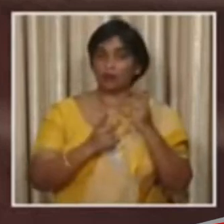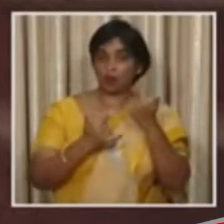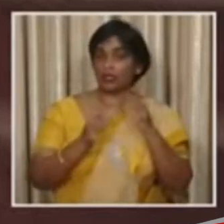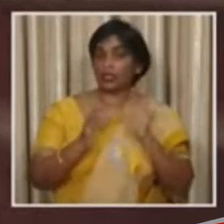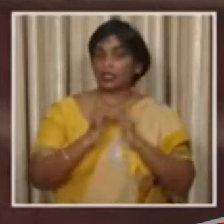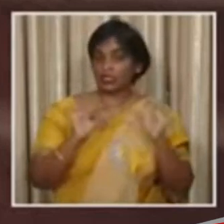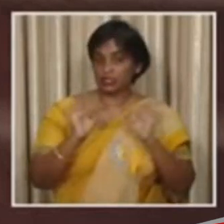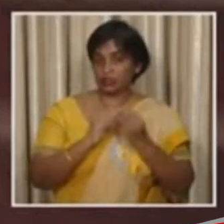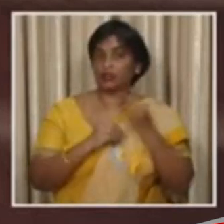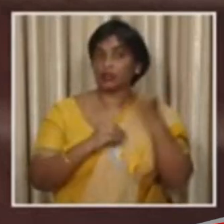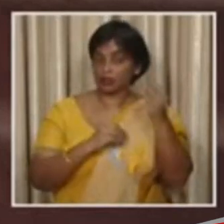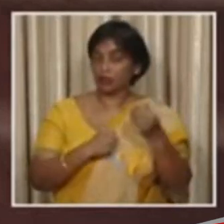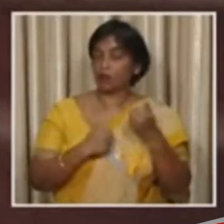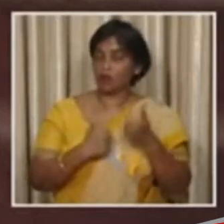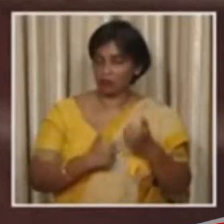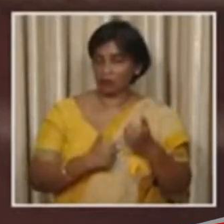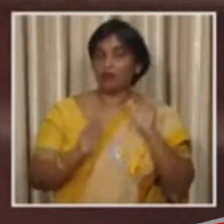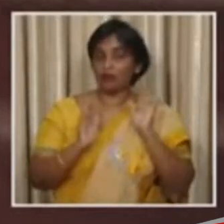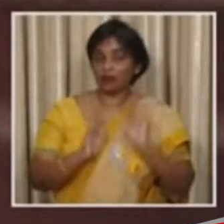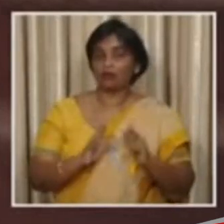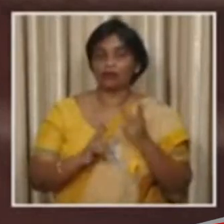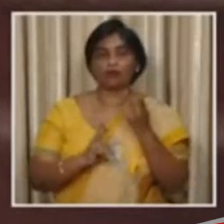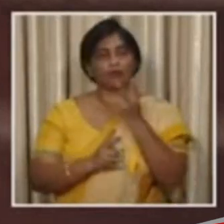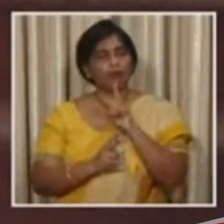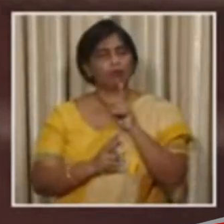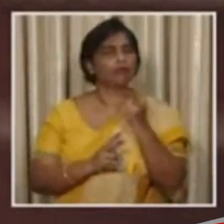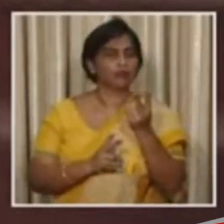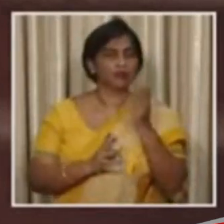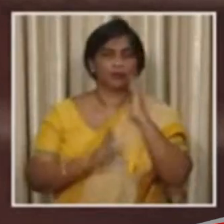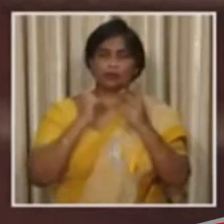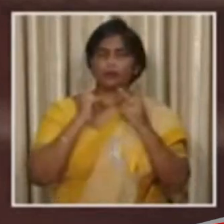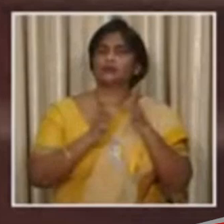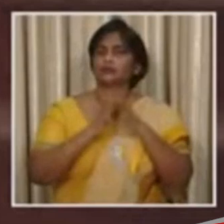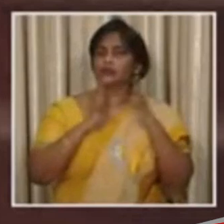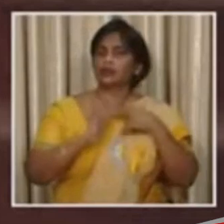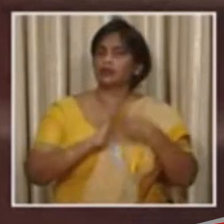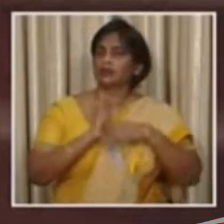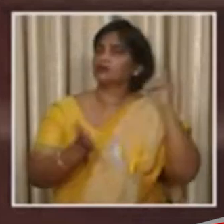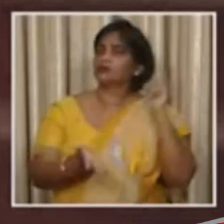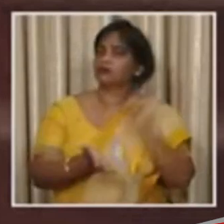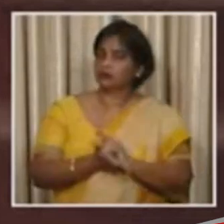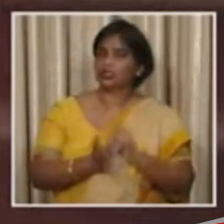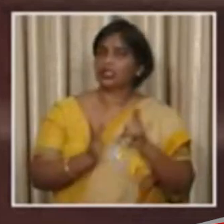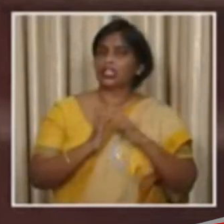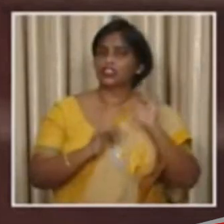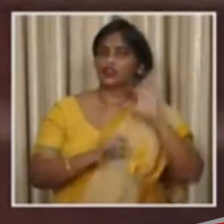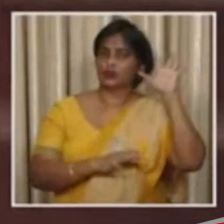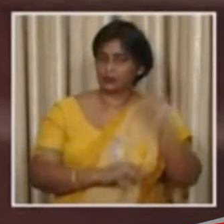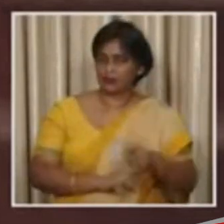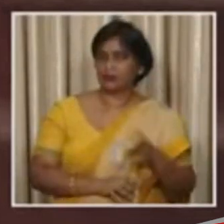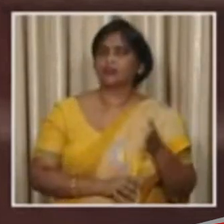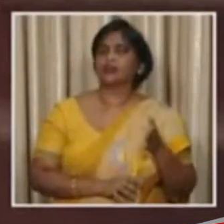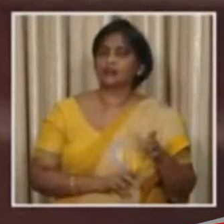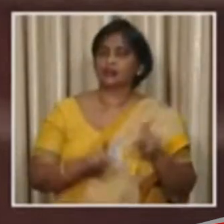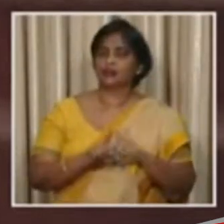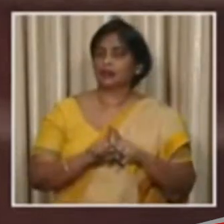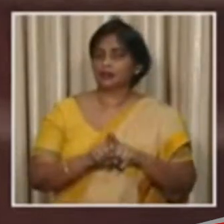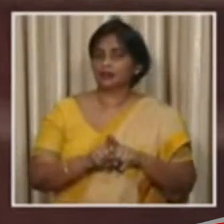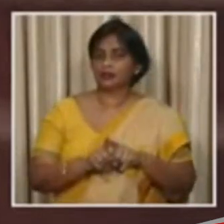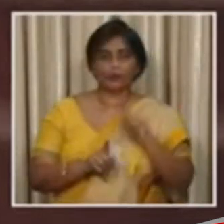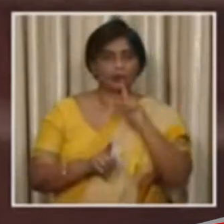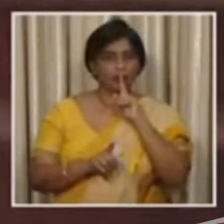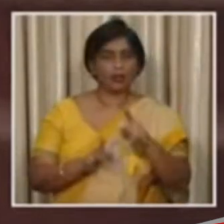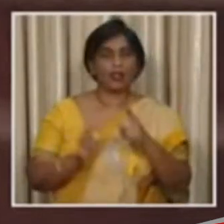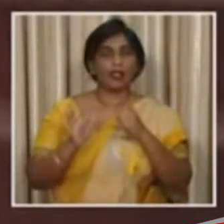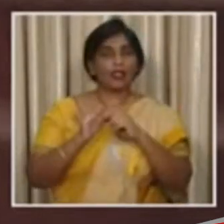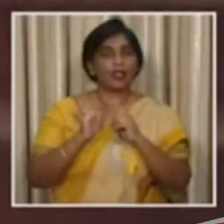එකක් දෙන එක හොඳයි කියලා. හැබැයි දැන් ඒක දෙපැත්තක් තියෙනවා. මොකද සංචාරකව ගොඩක් ලටරේන සංචාරකයෝ ඒගොල්ලෝ ඉන්ෂුරන්ස් එකක් අරන් එන්නේ. ඒ වගේම හැබැයි අපි ගත්තොත් හොඳ ඇල්ල